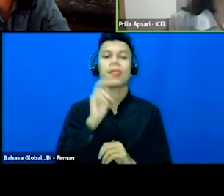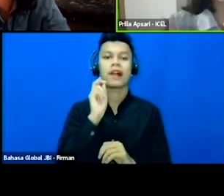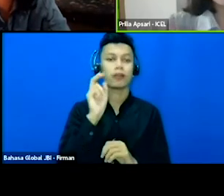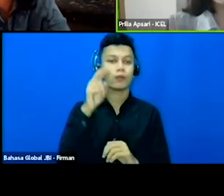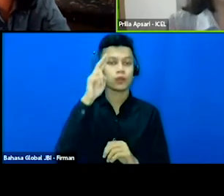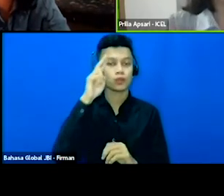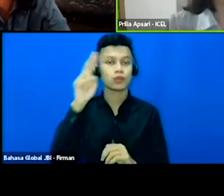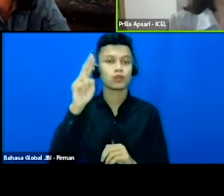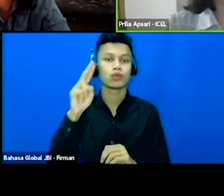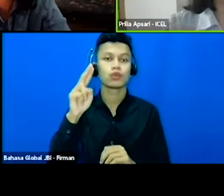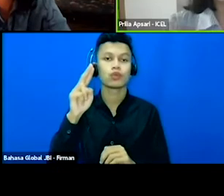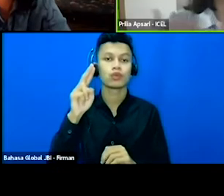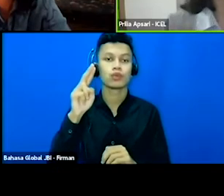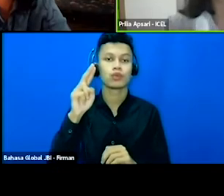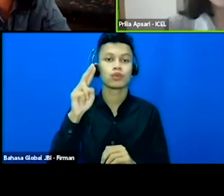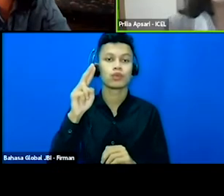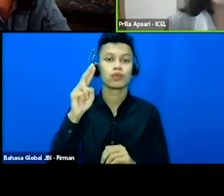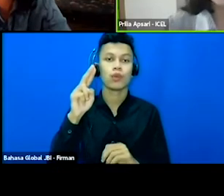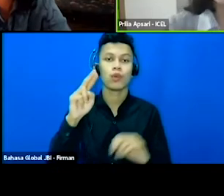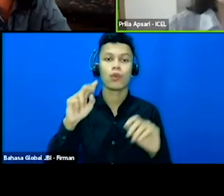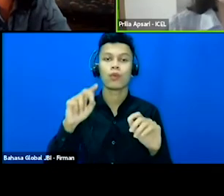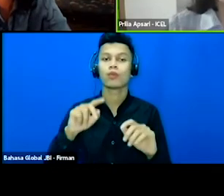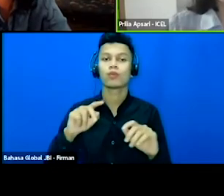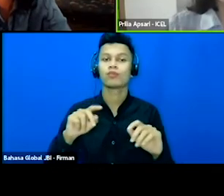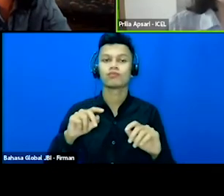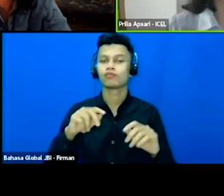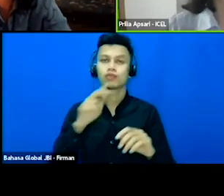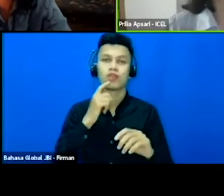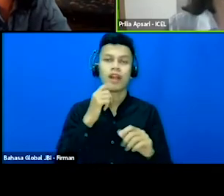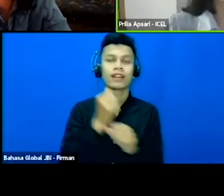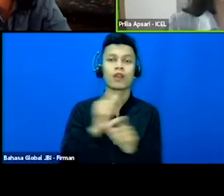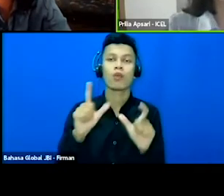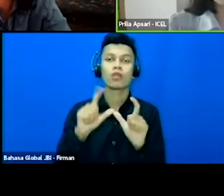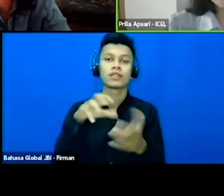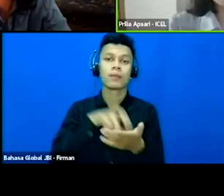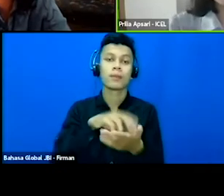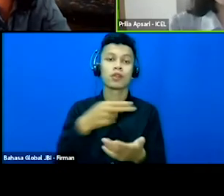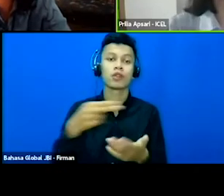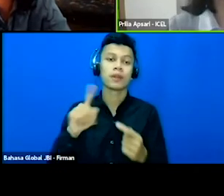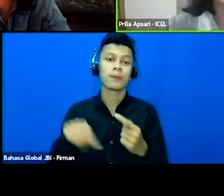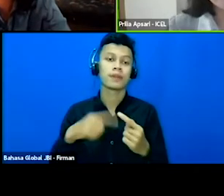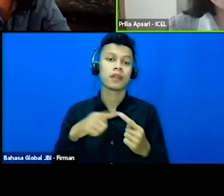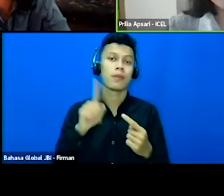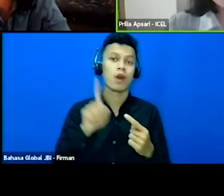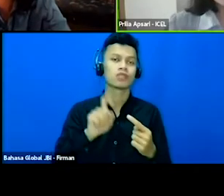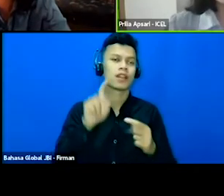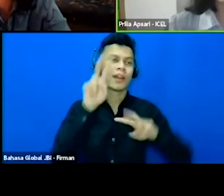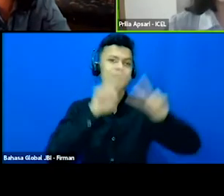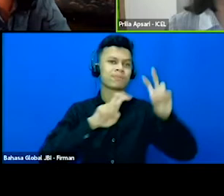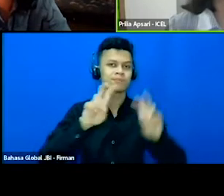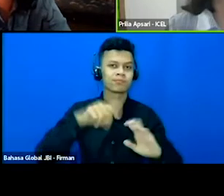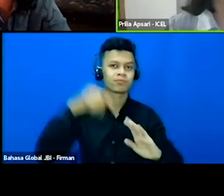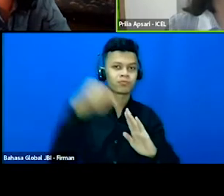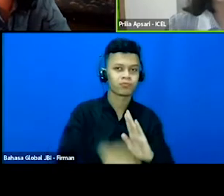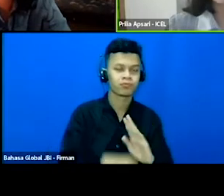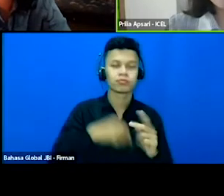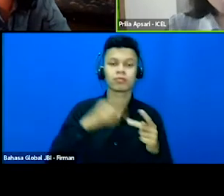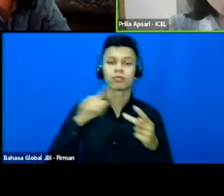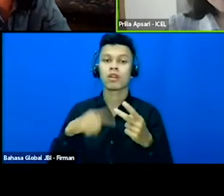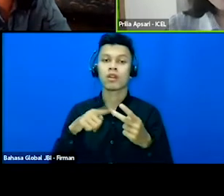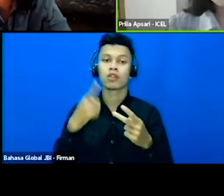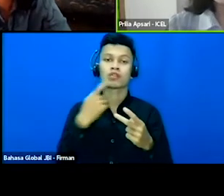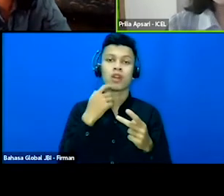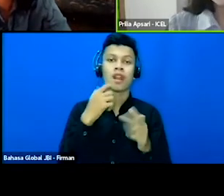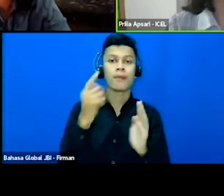Oki apa untuk websitenya mengenai musik di Indonesia adalah yang pertama bukan studi komprehensif yang berikutnya adalah pembaruan